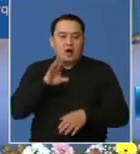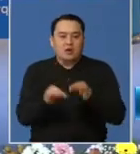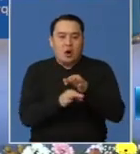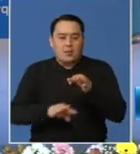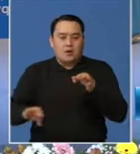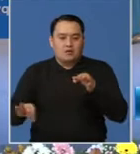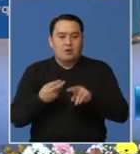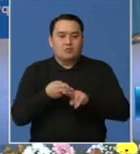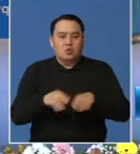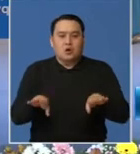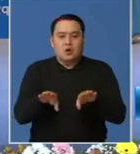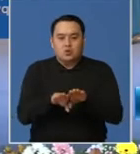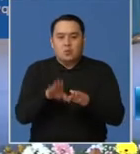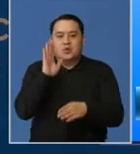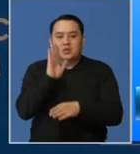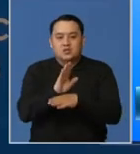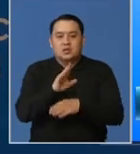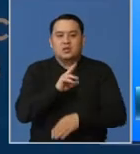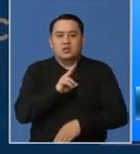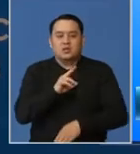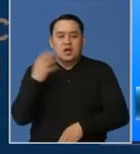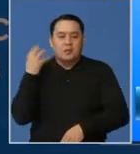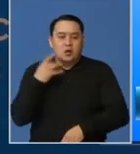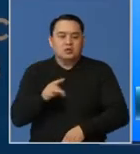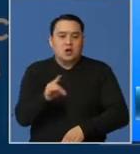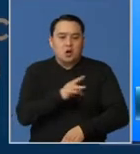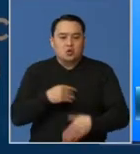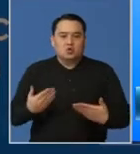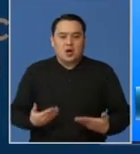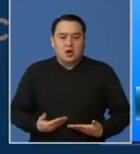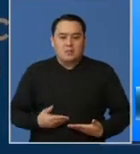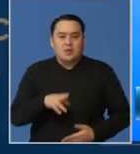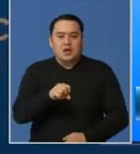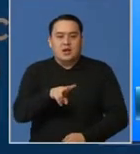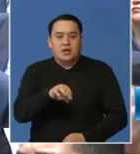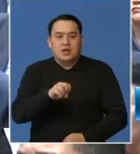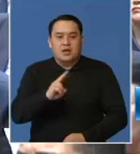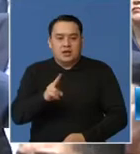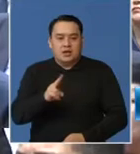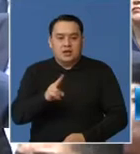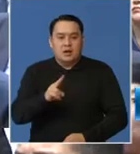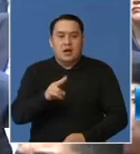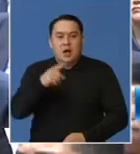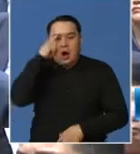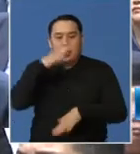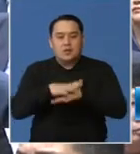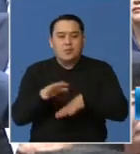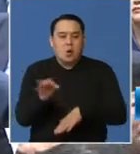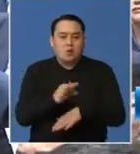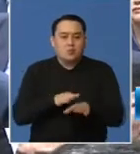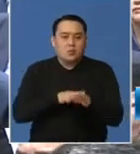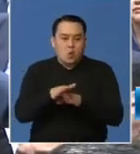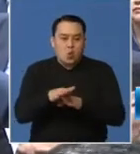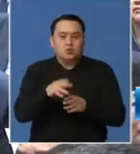сети. Такой же наказ у представителей Кирбулакского района и жилого массива Мерекелек Талдыкургана. Реакция Амандыка Баталова их